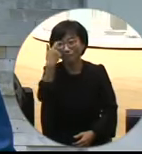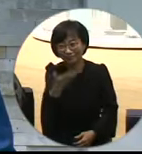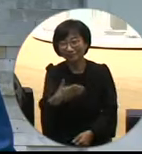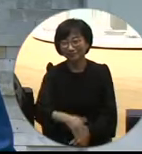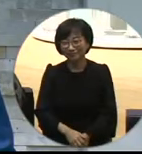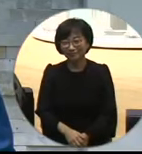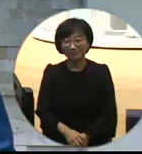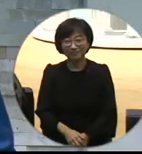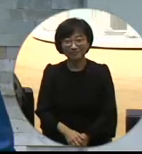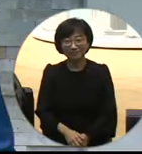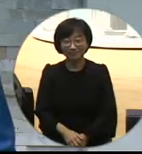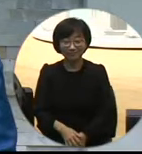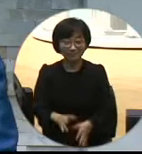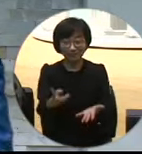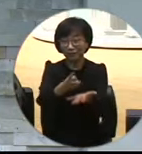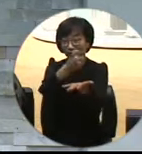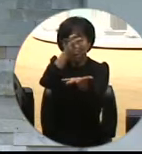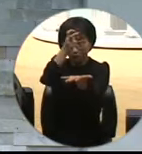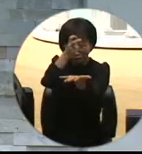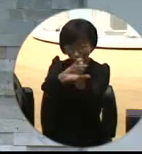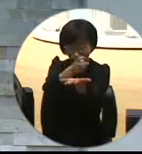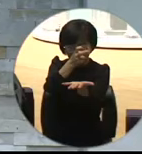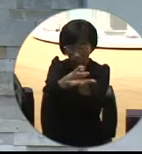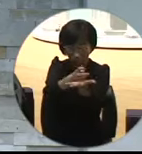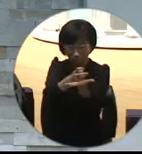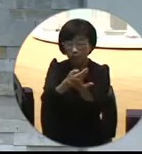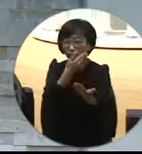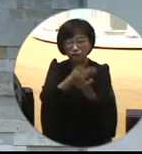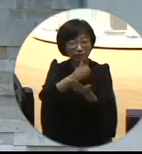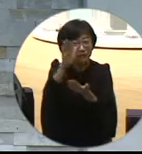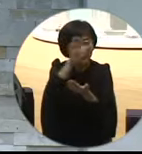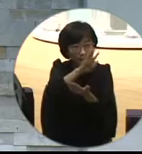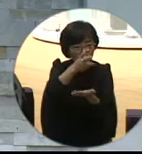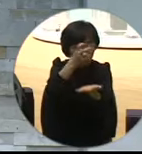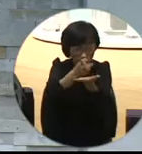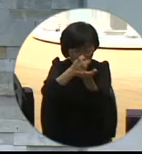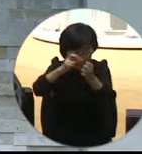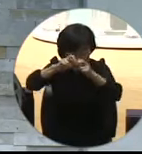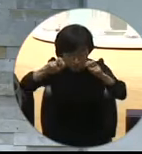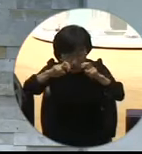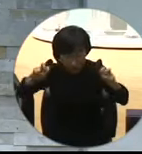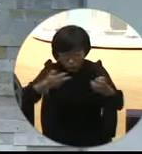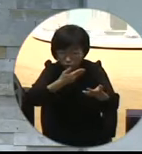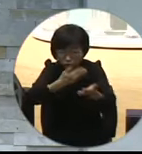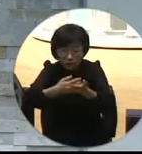율법보다는 율법의 근본 정신이 더 중요하다는 말씀에서 그러시면서 예수님이